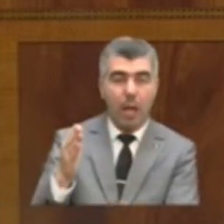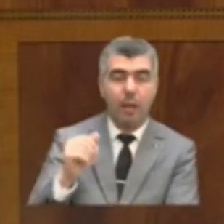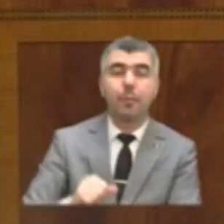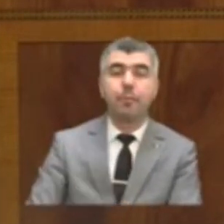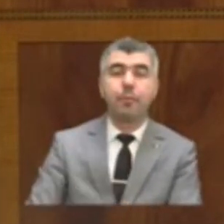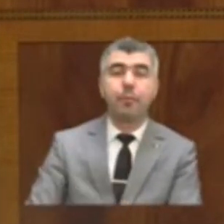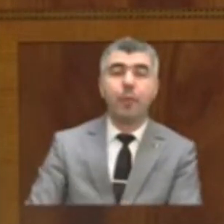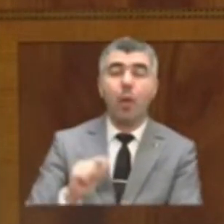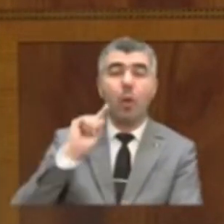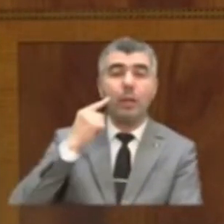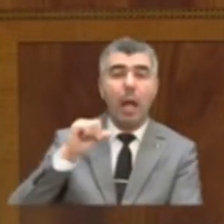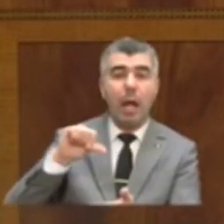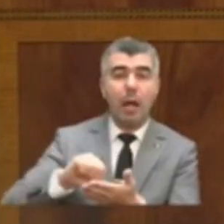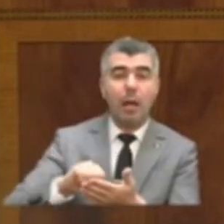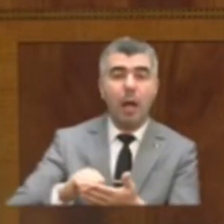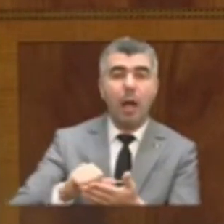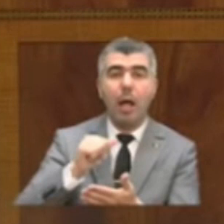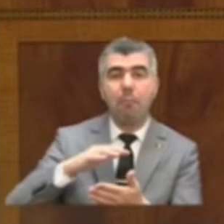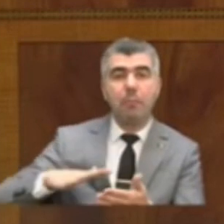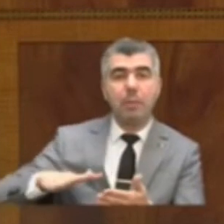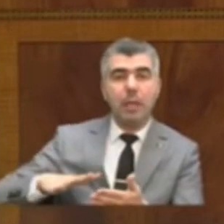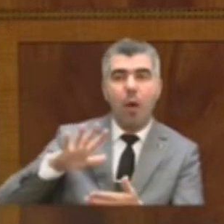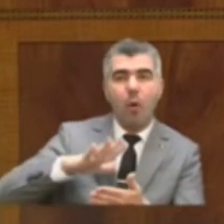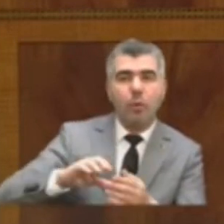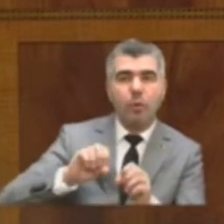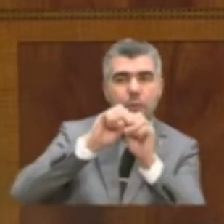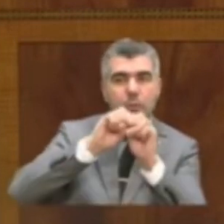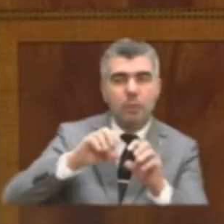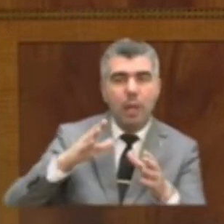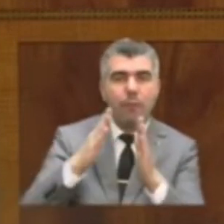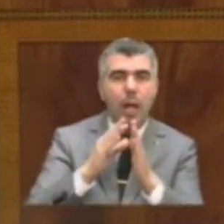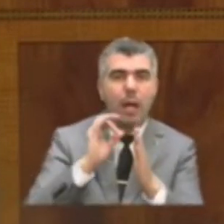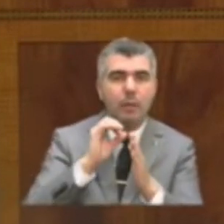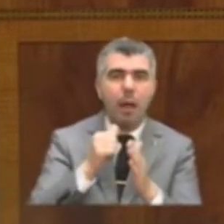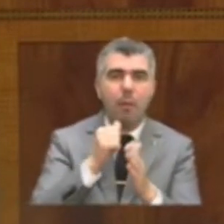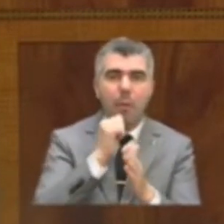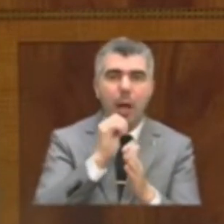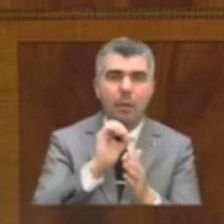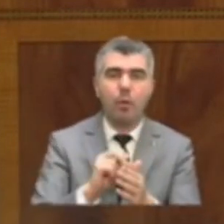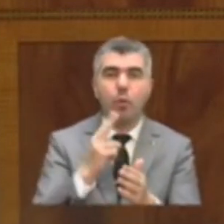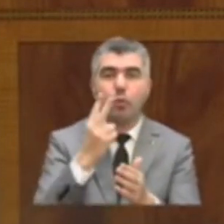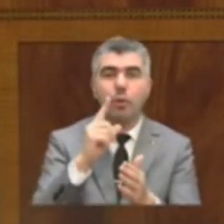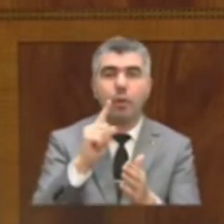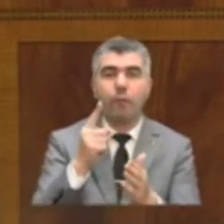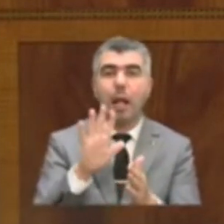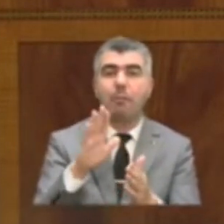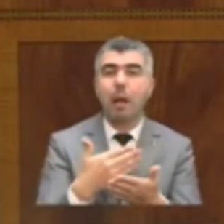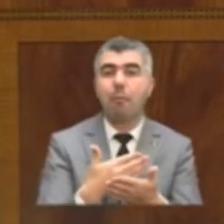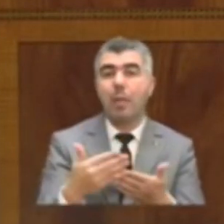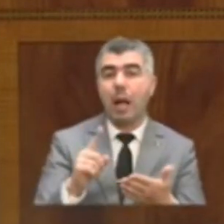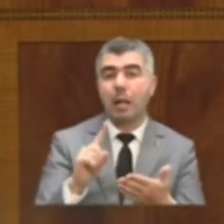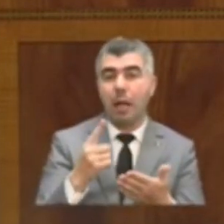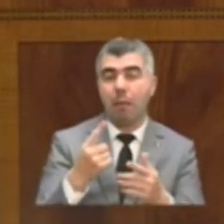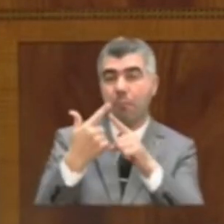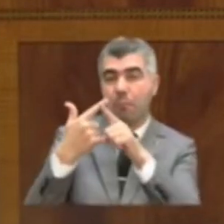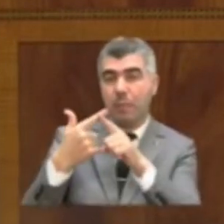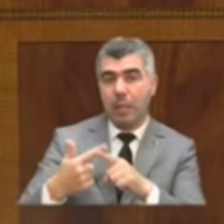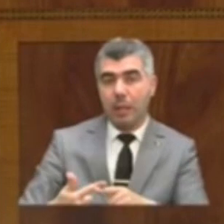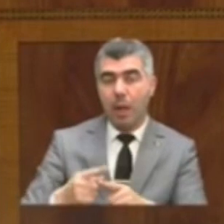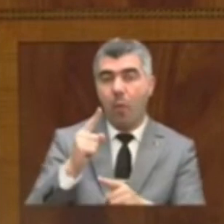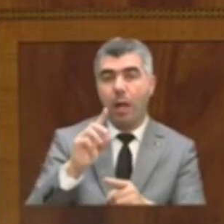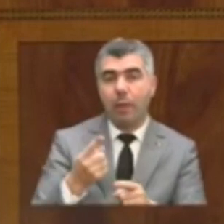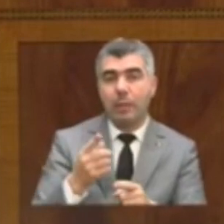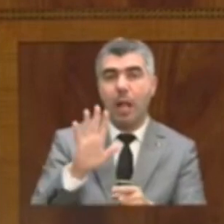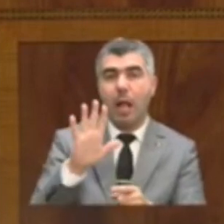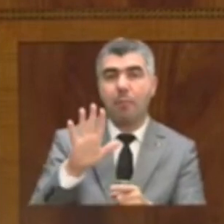مدينة الدخلة وضويحها بالمياه الصالحة للشرب. وكتبلغ التكلفة ديال هذا المشروع 2.5 مليار ديال الدرهم،